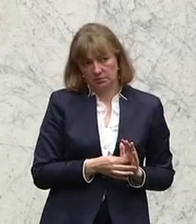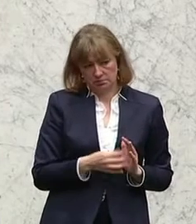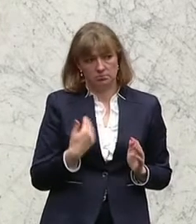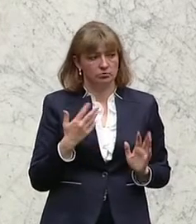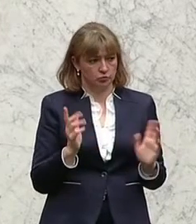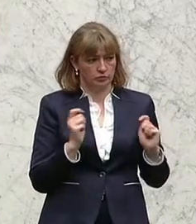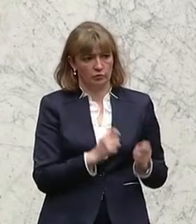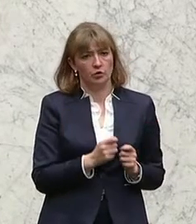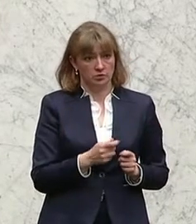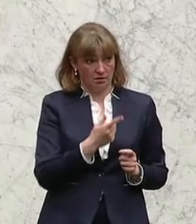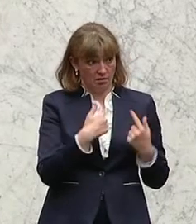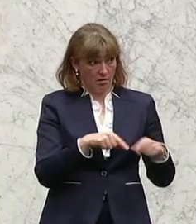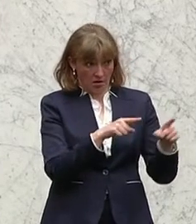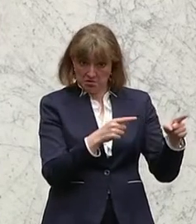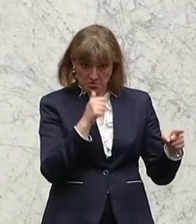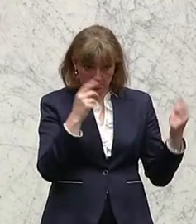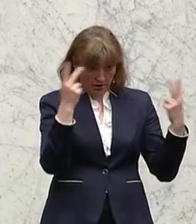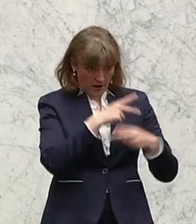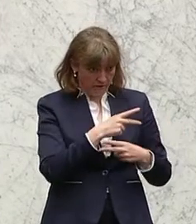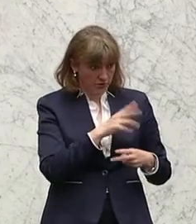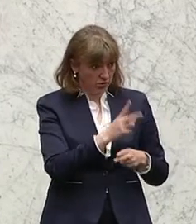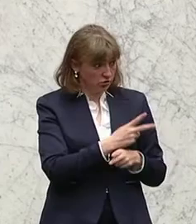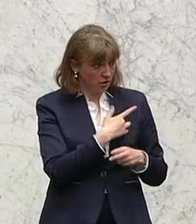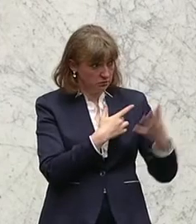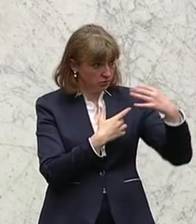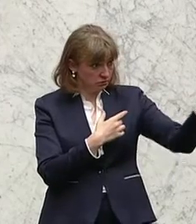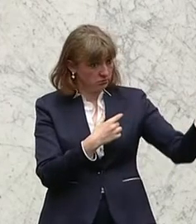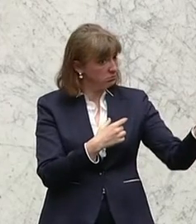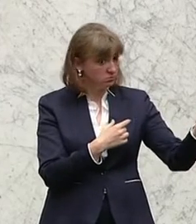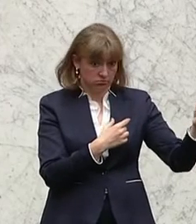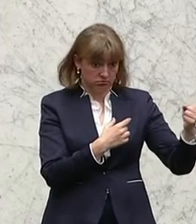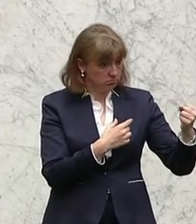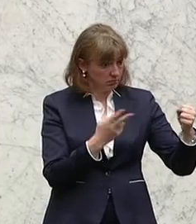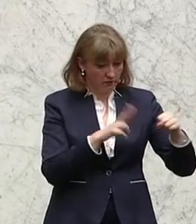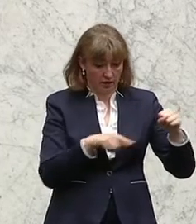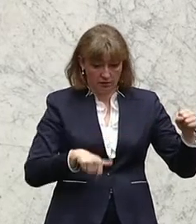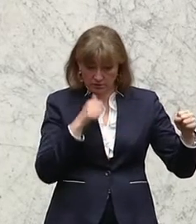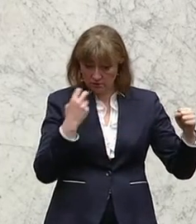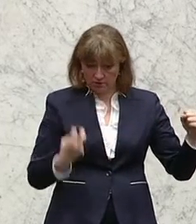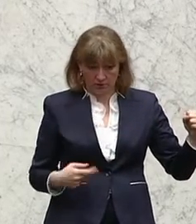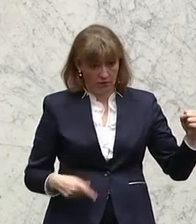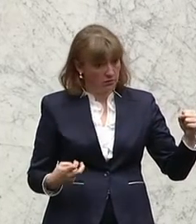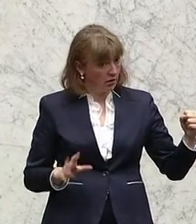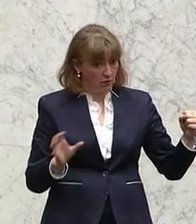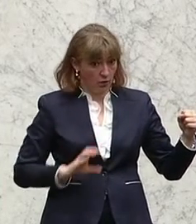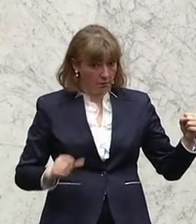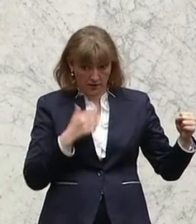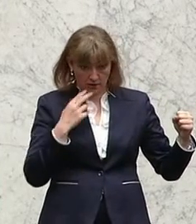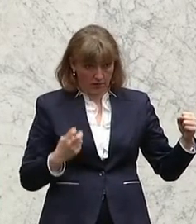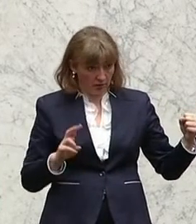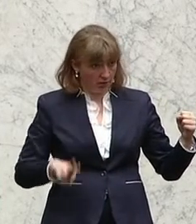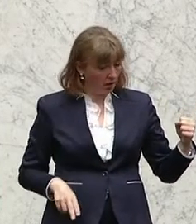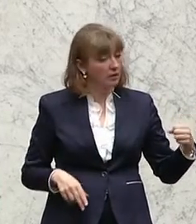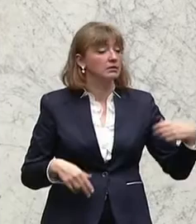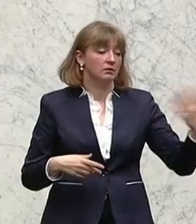Vorschläge gemacht, dass wir mit den Ländern, die nicht bereit sind, ihre Staatsbürger zurückzunehmen, wenn sie hier kein Aufenthaltsrecht in Österreich oder in Europa haben, dass